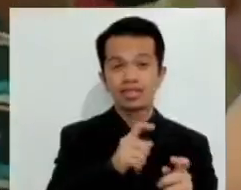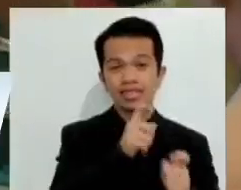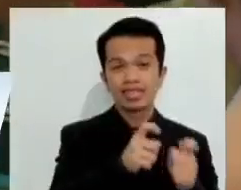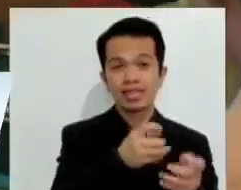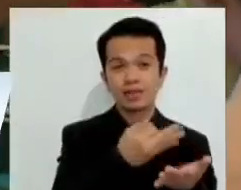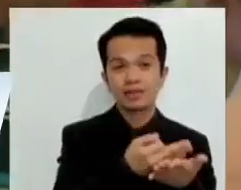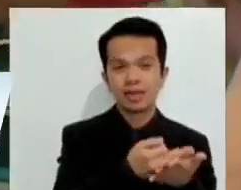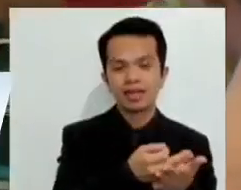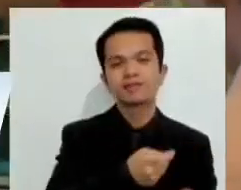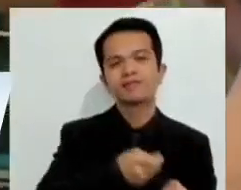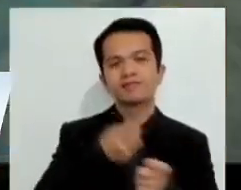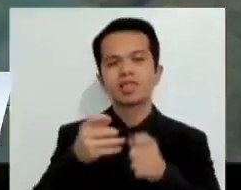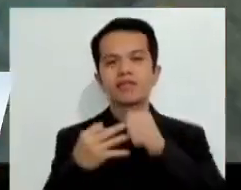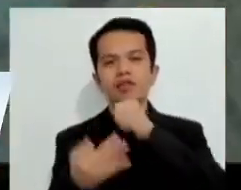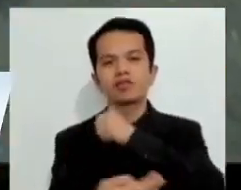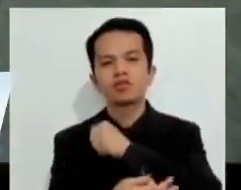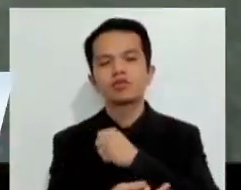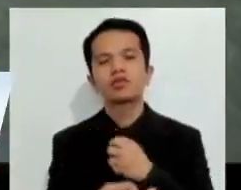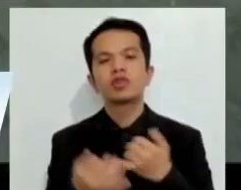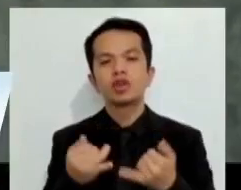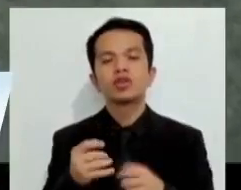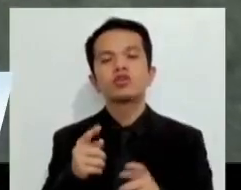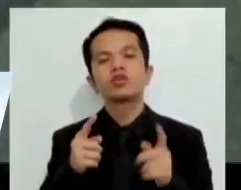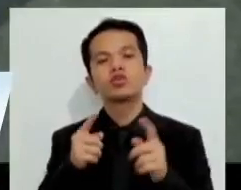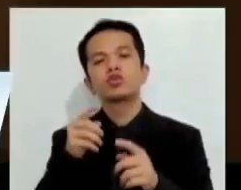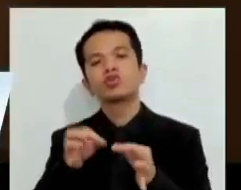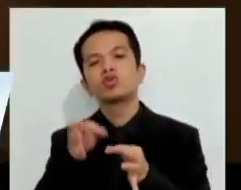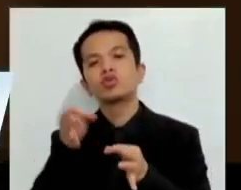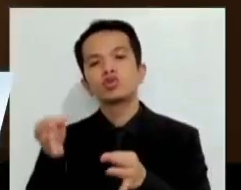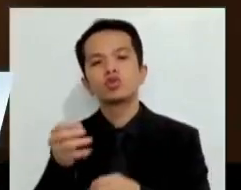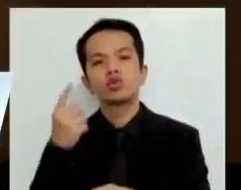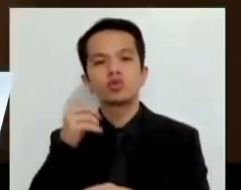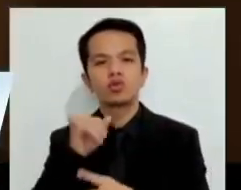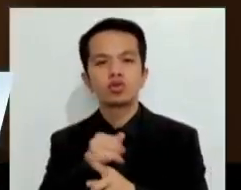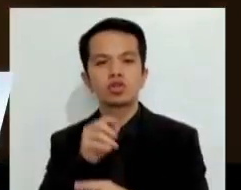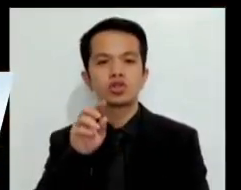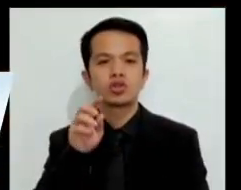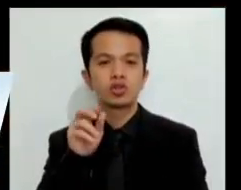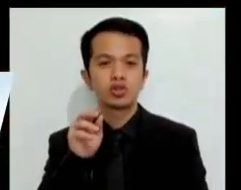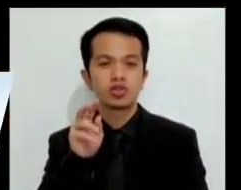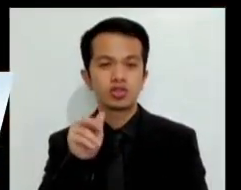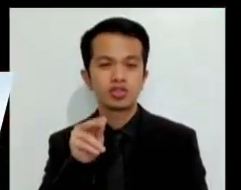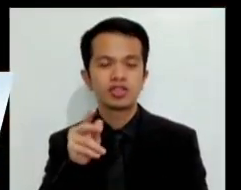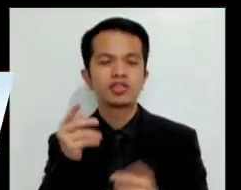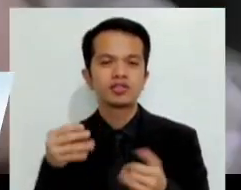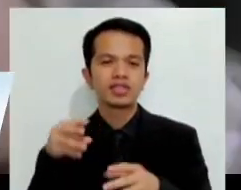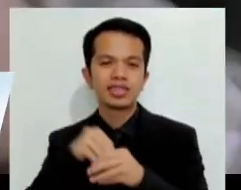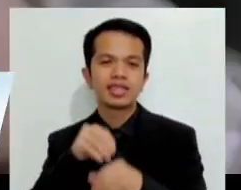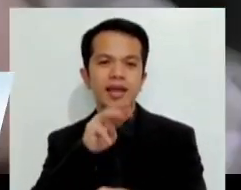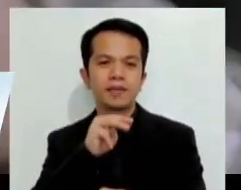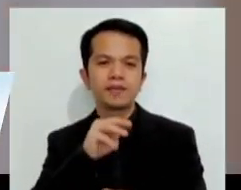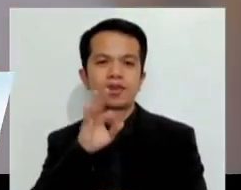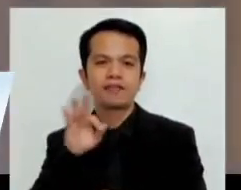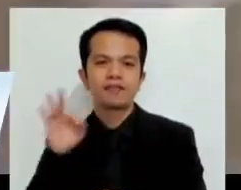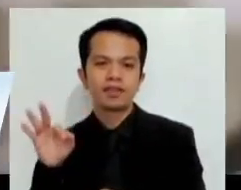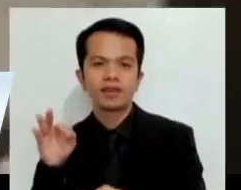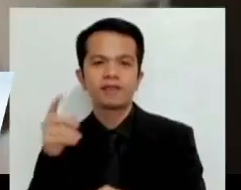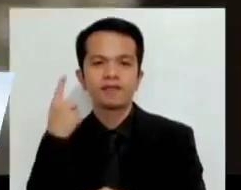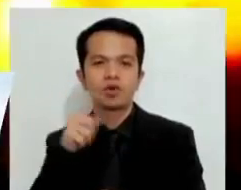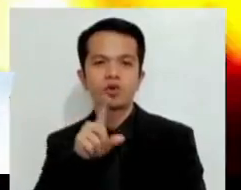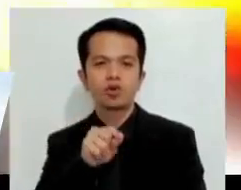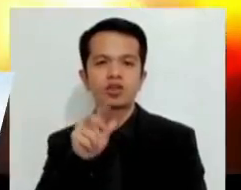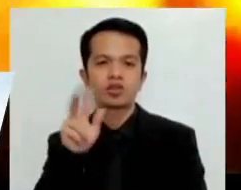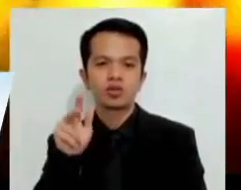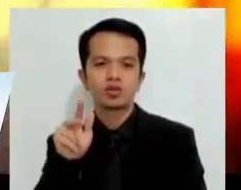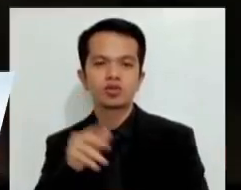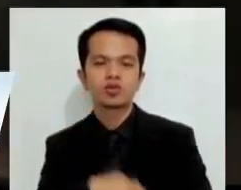January 14 ang cinema run ng mga pelikulang kalahok sa Metro Manila Film Festival 2023. Lubos ang pasasalamat